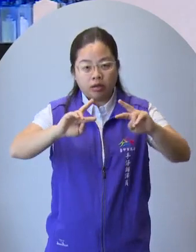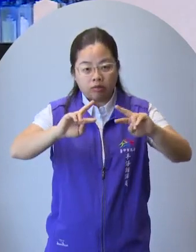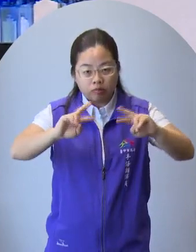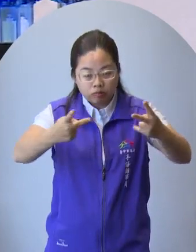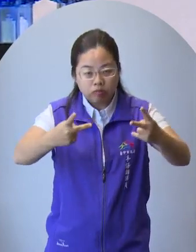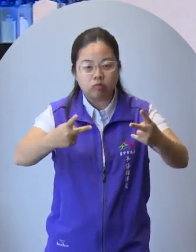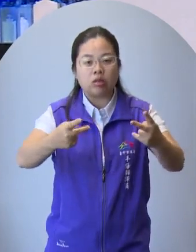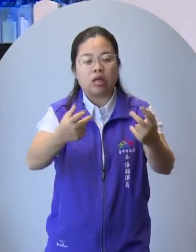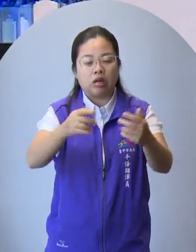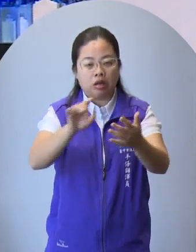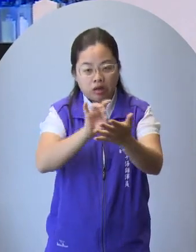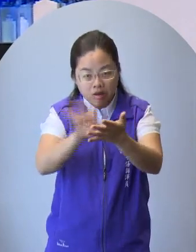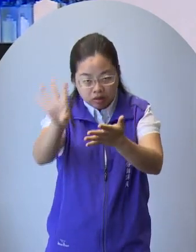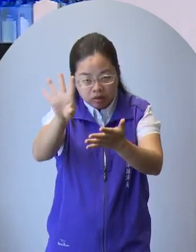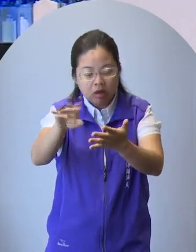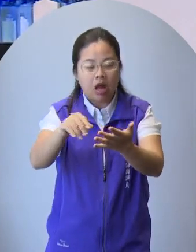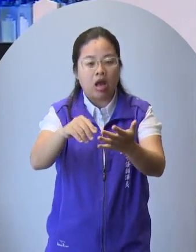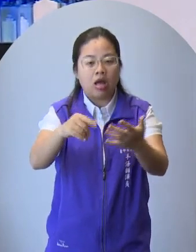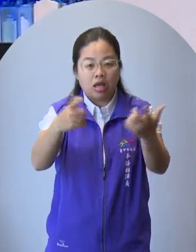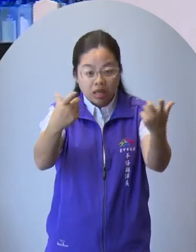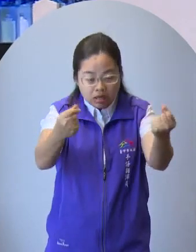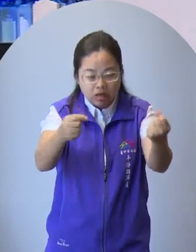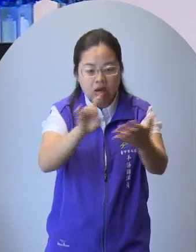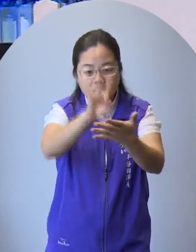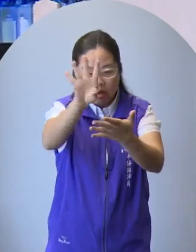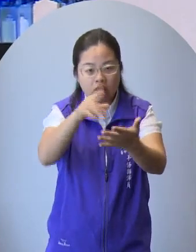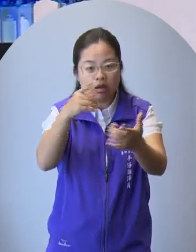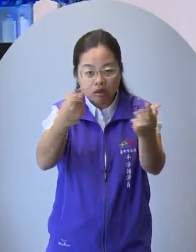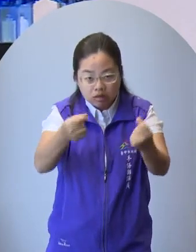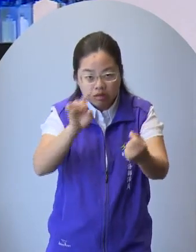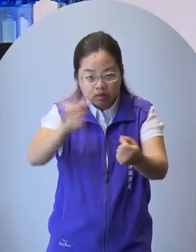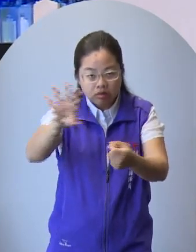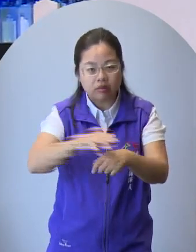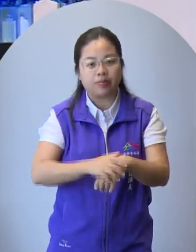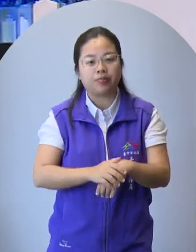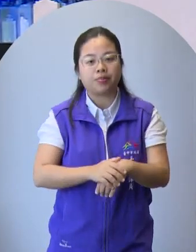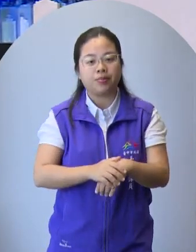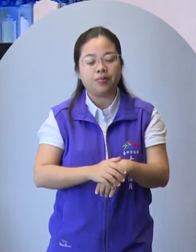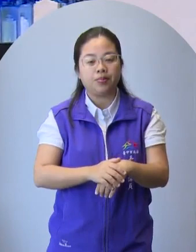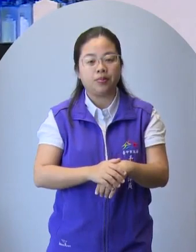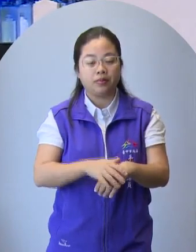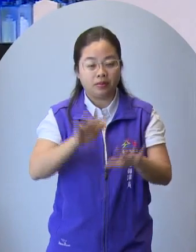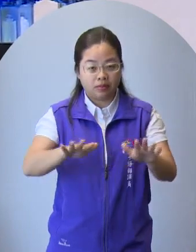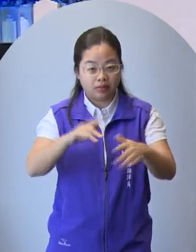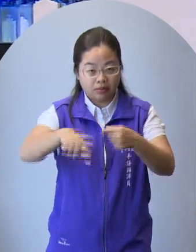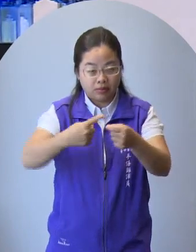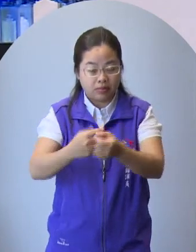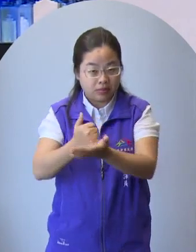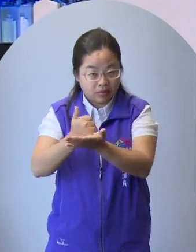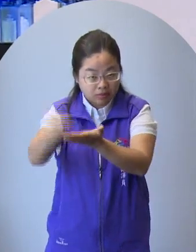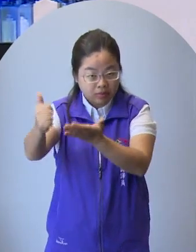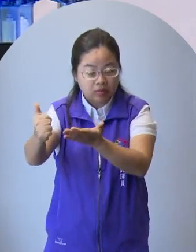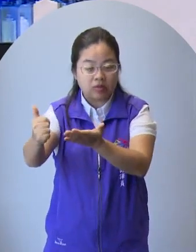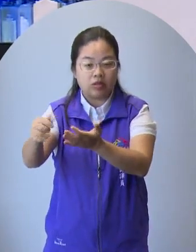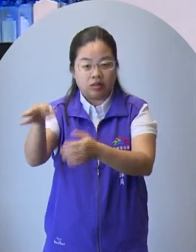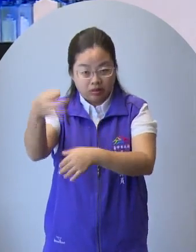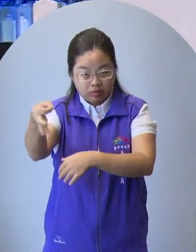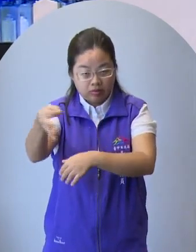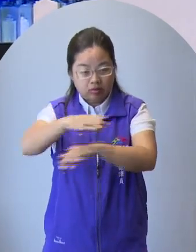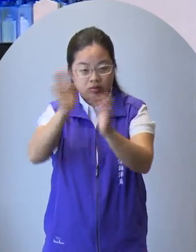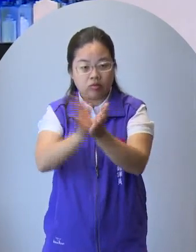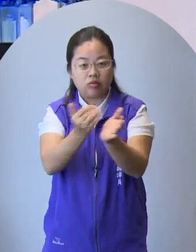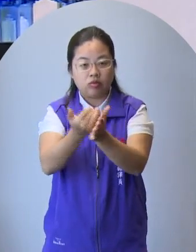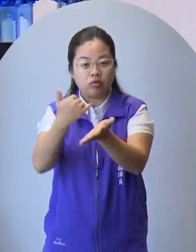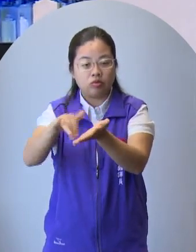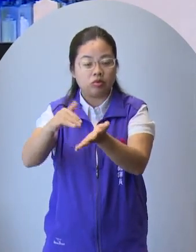分扣除掉哈，重复的扣除掉，所以今年会送进议会的总预算额度哈，